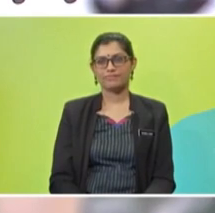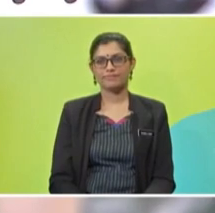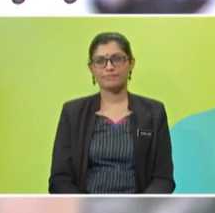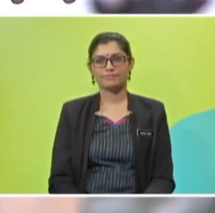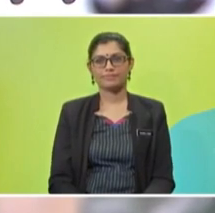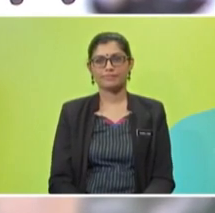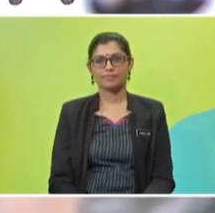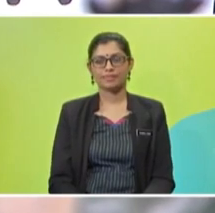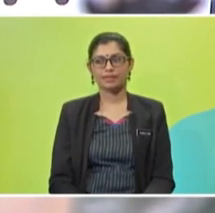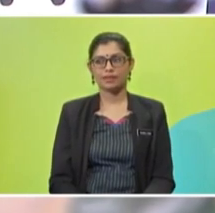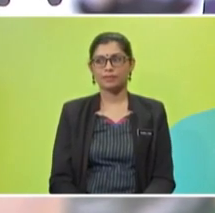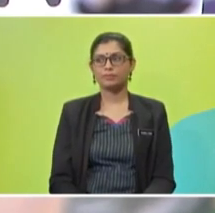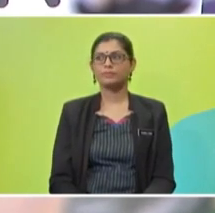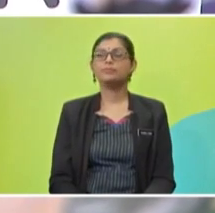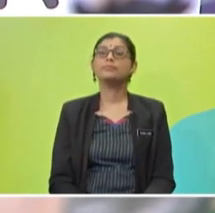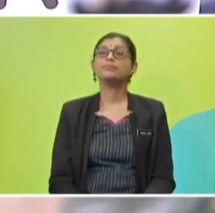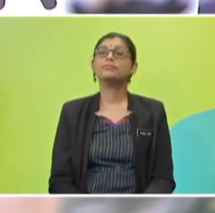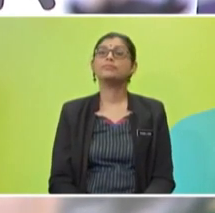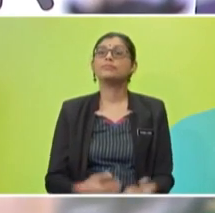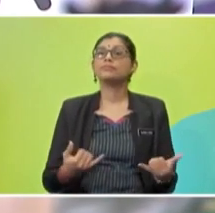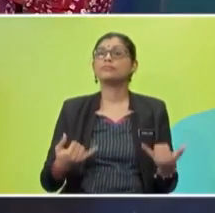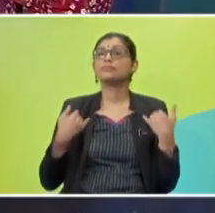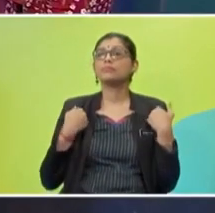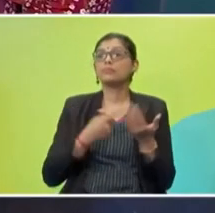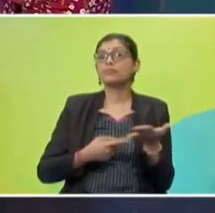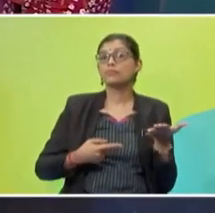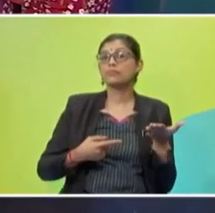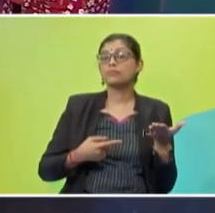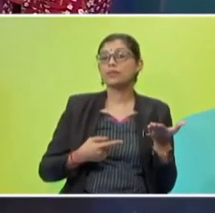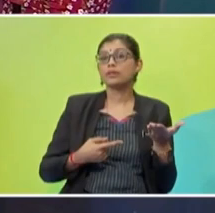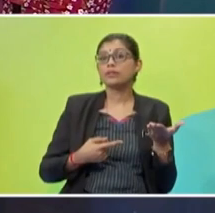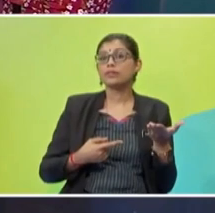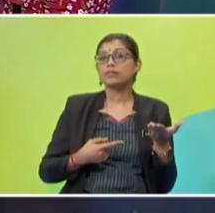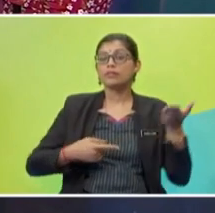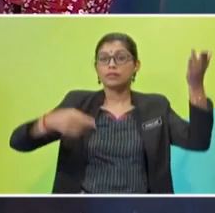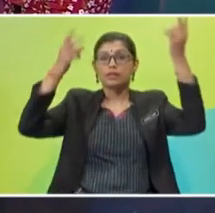ah Oke ahlinya berita er-6n